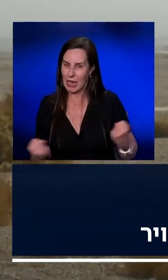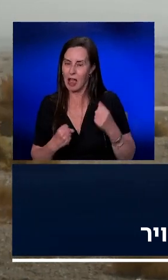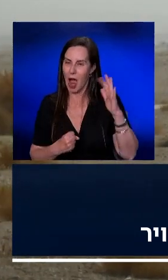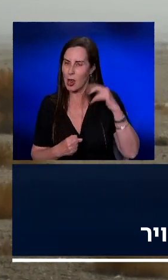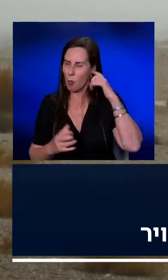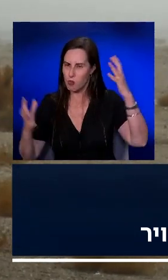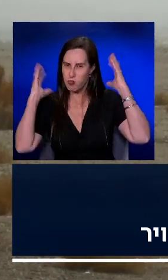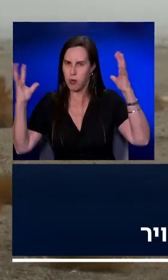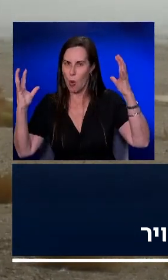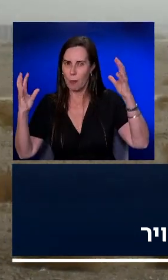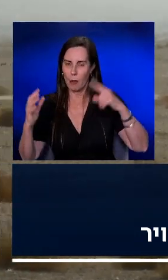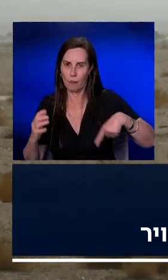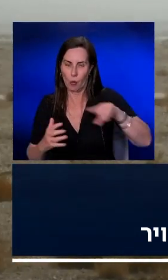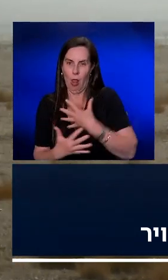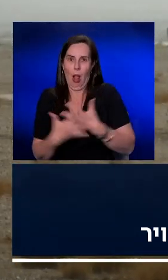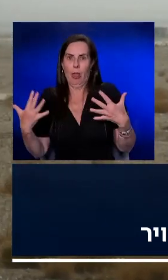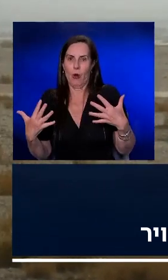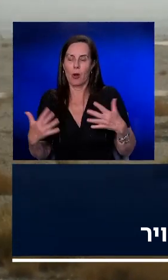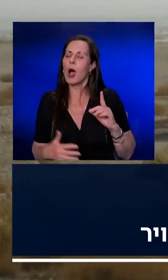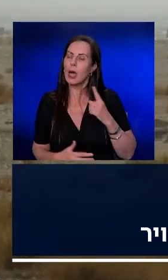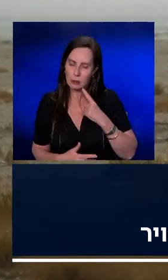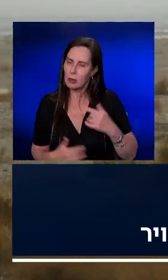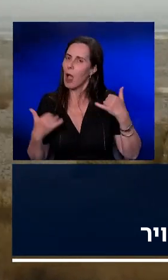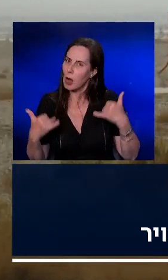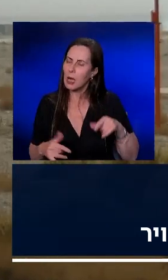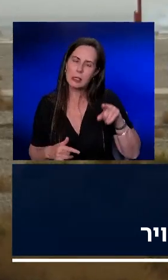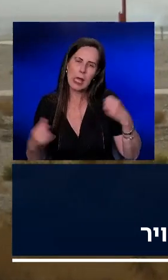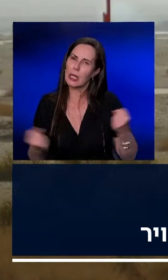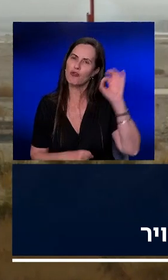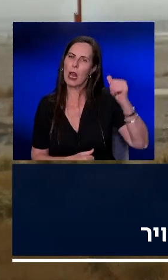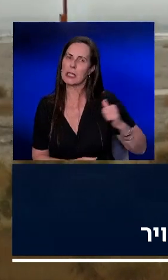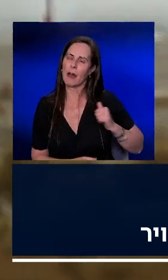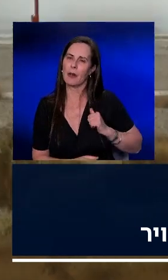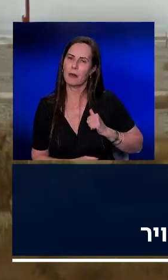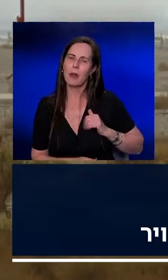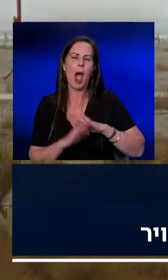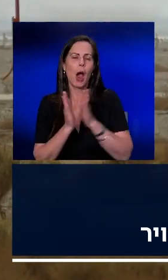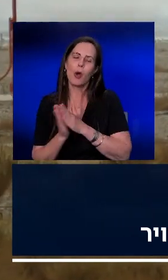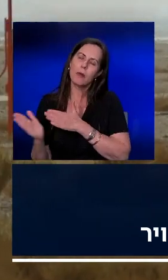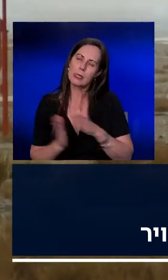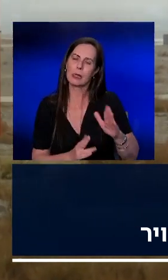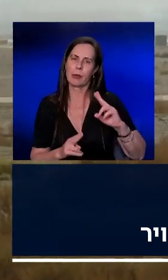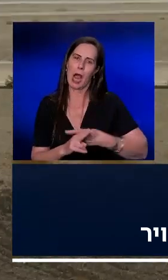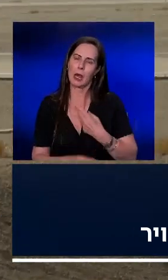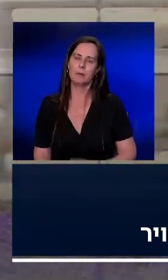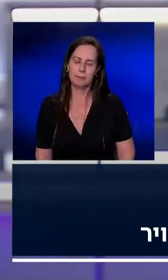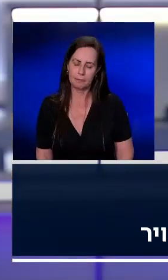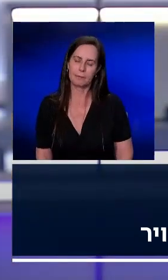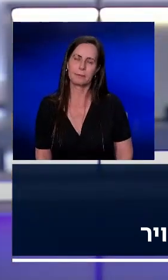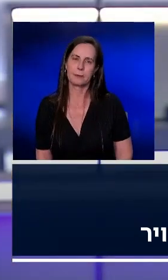קולי והביא את האזרחים. אז נגיד, כרגע מדובר בתרגיל, הכל כשגרה. תודה רבה,